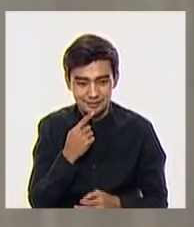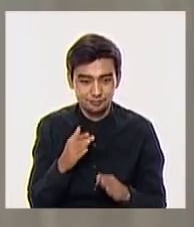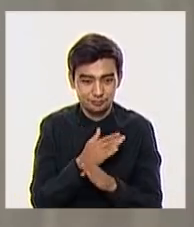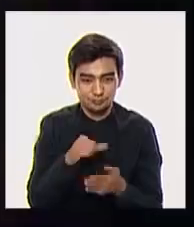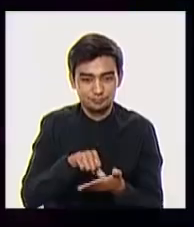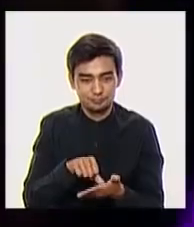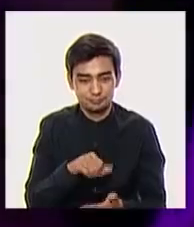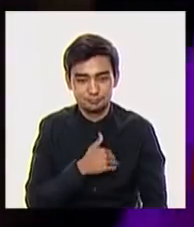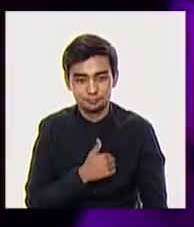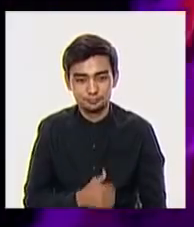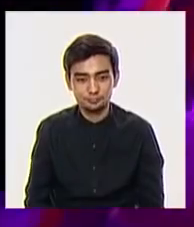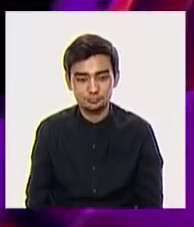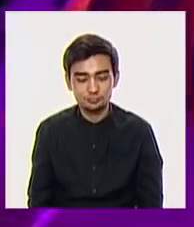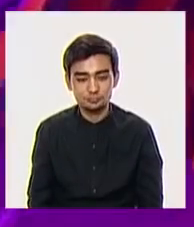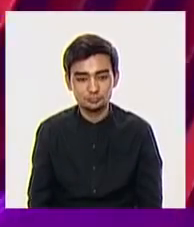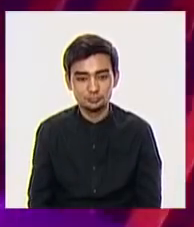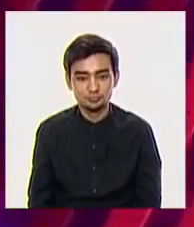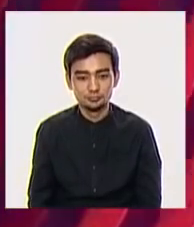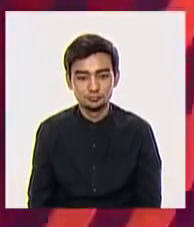салғым келеді.